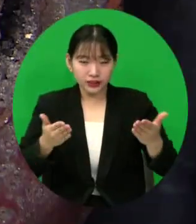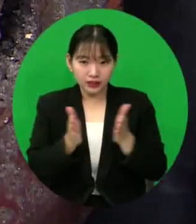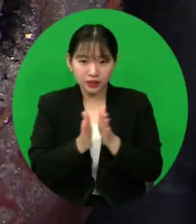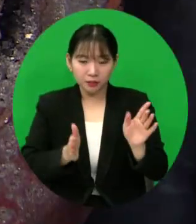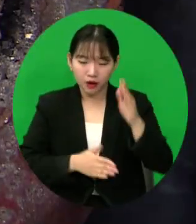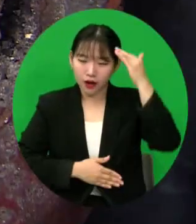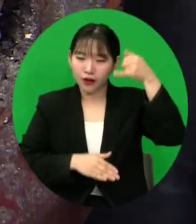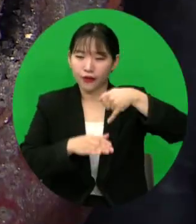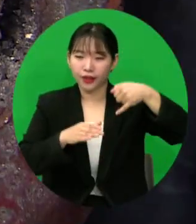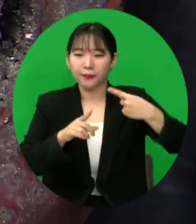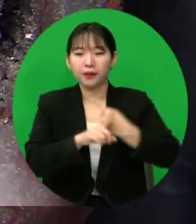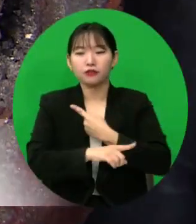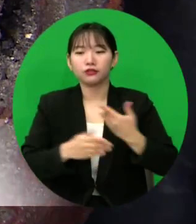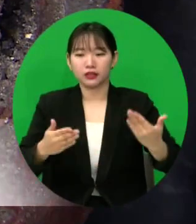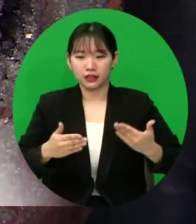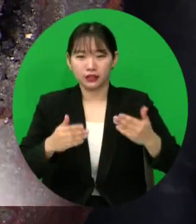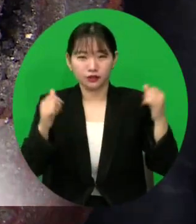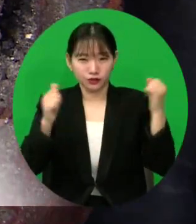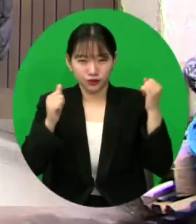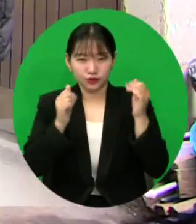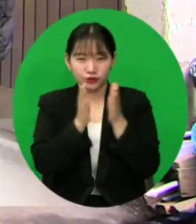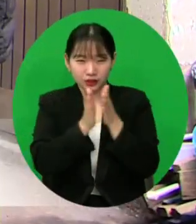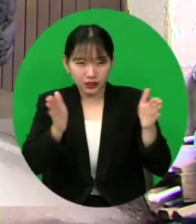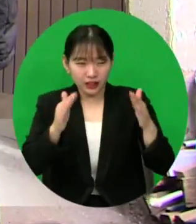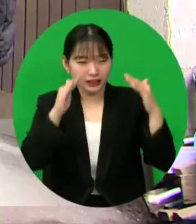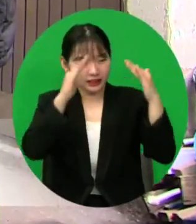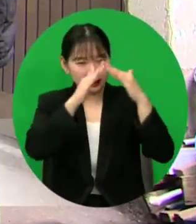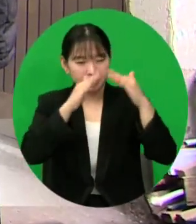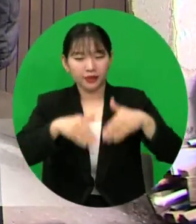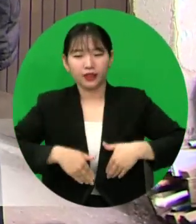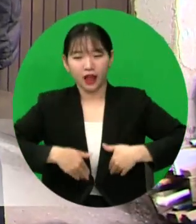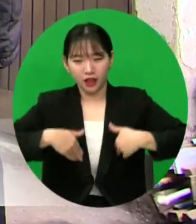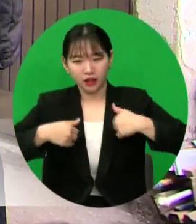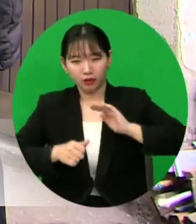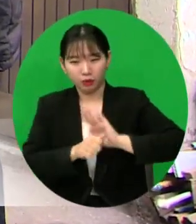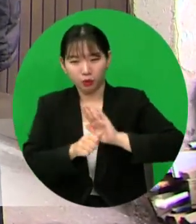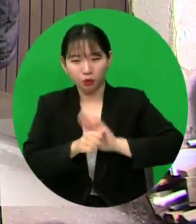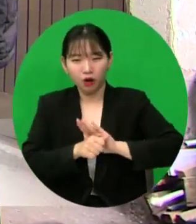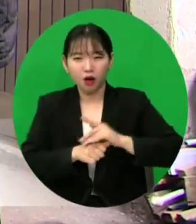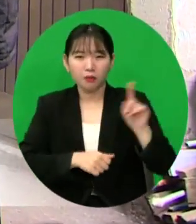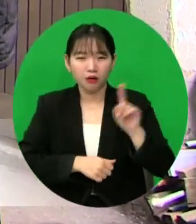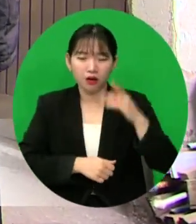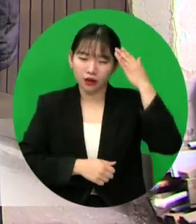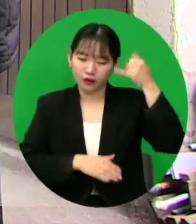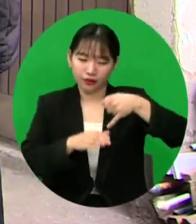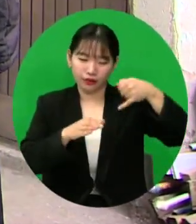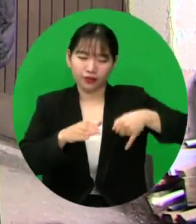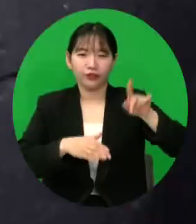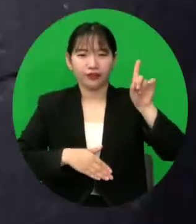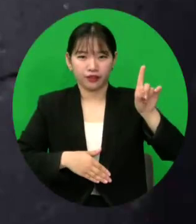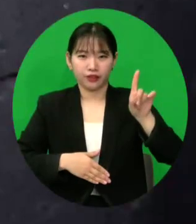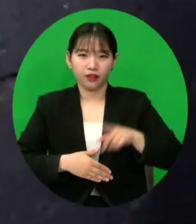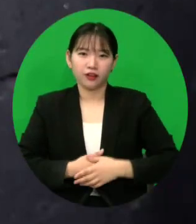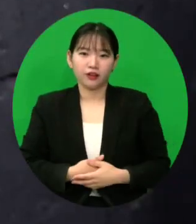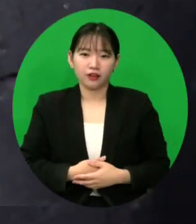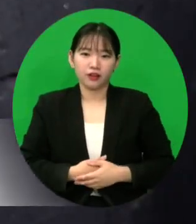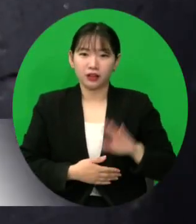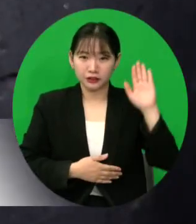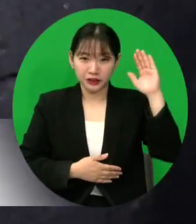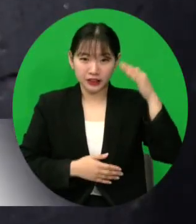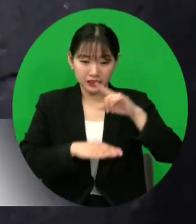시작합니다. 찬바람이 들어오는 집안에 온기를 불어넣을 수 있는 유일한 수단이 연탄이기 때문입니다.